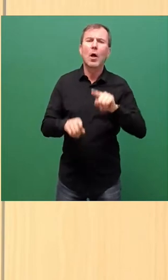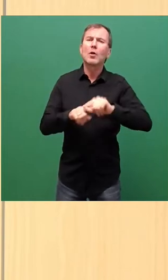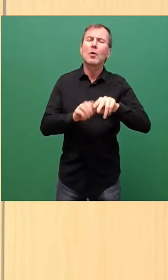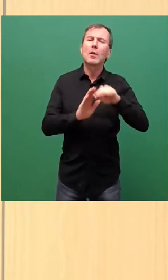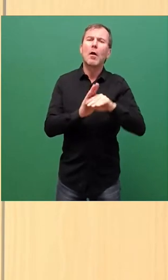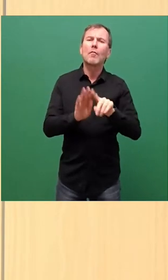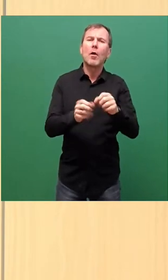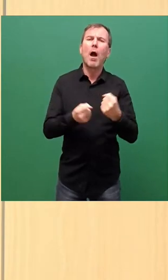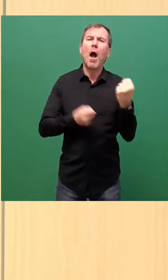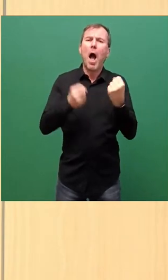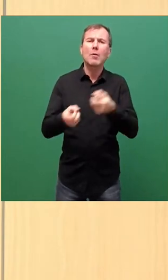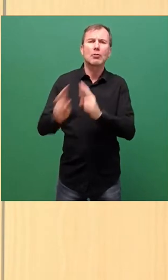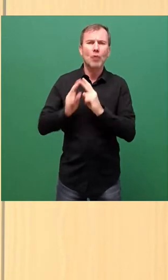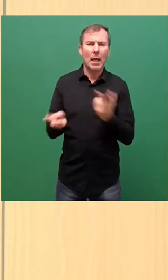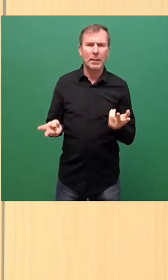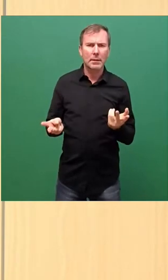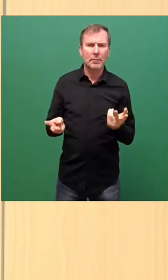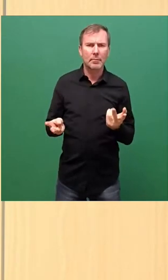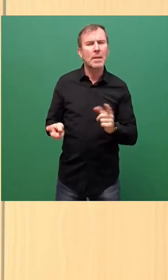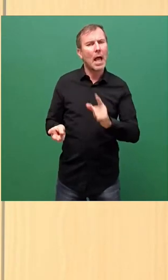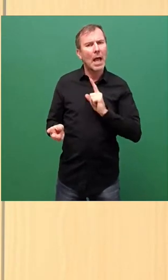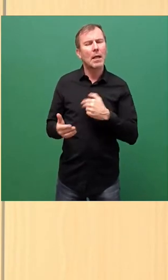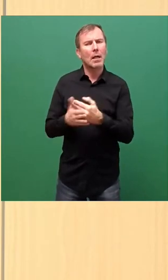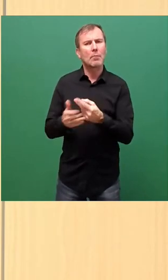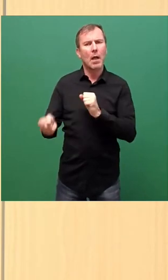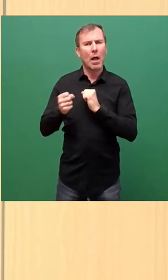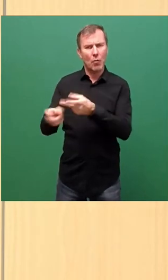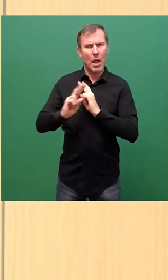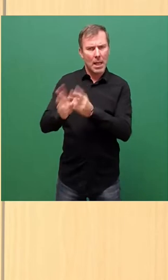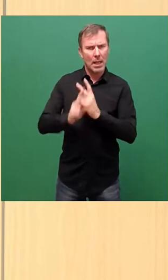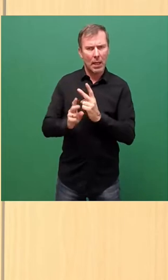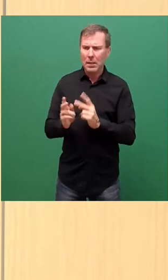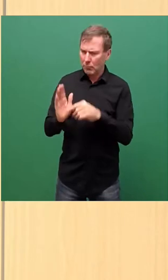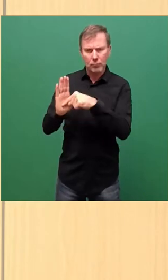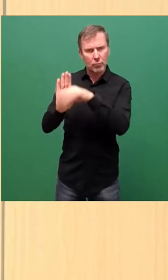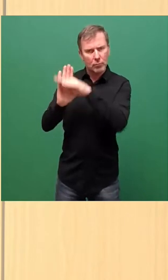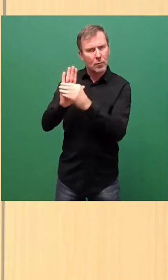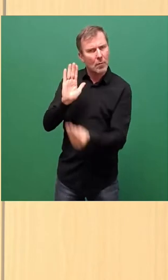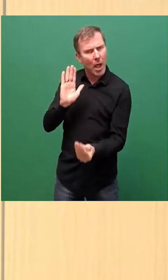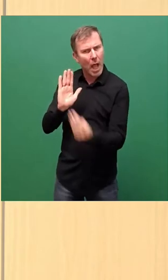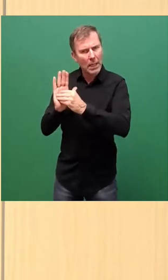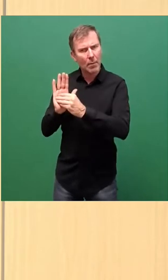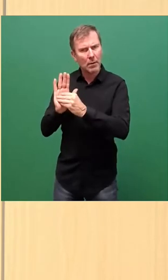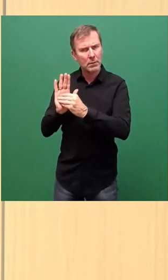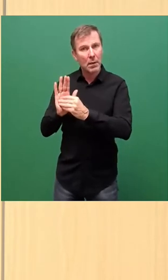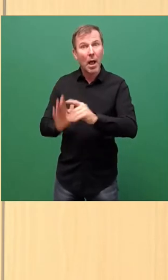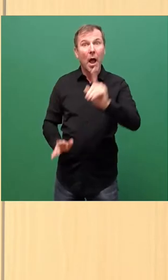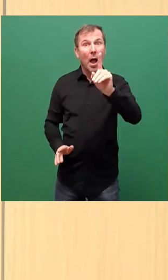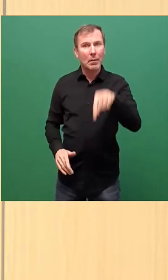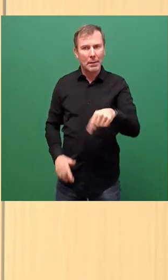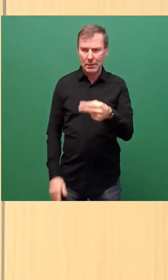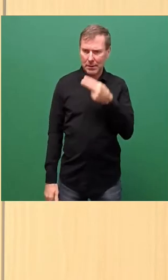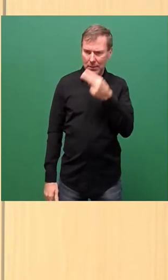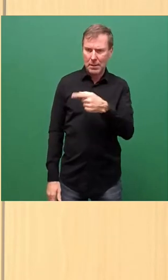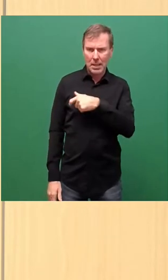ein eigenwirtschaftliches Angebot, tatsächlich in die Parkgebührenverordnung mal reingebracht haben. Aber wir sehen gerade aktuell in Leipzig, ich